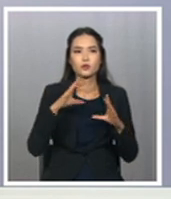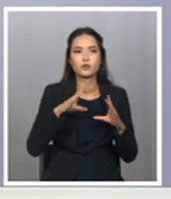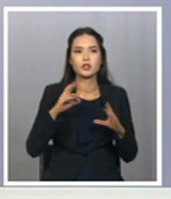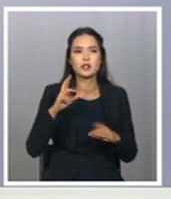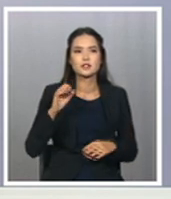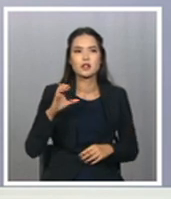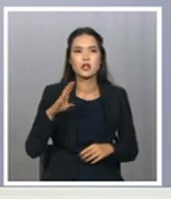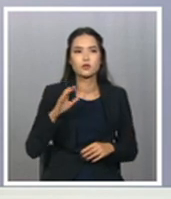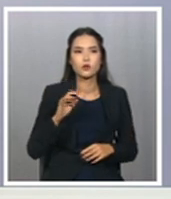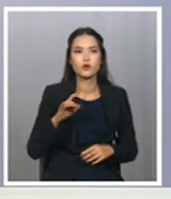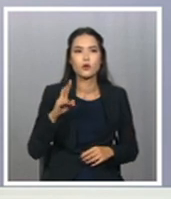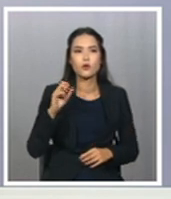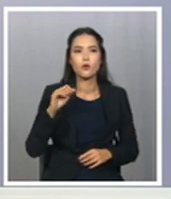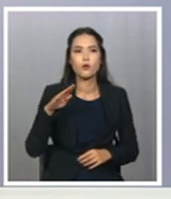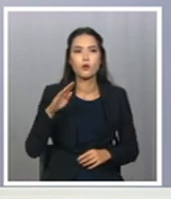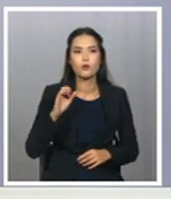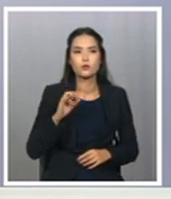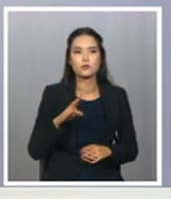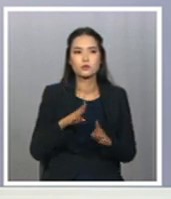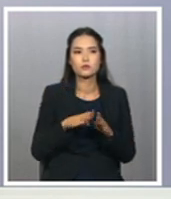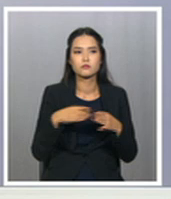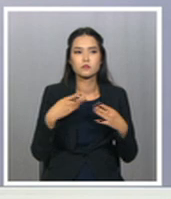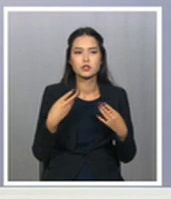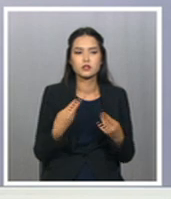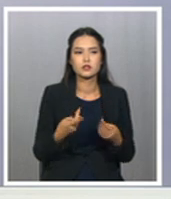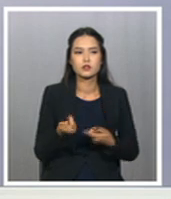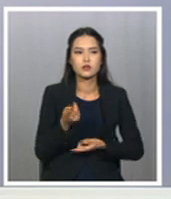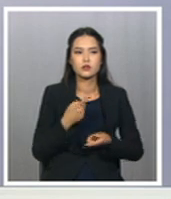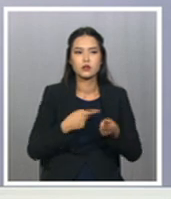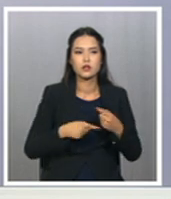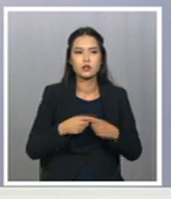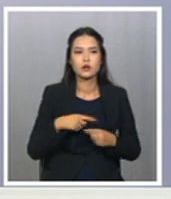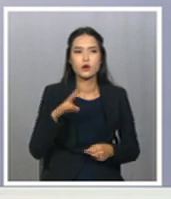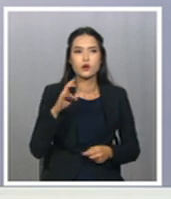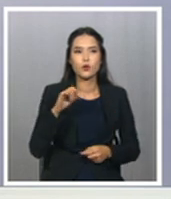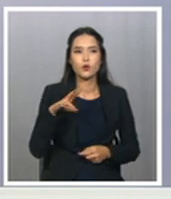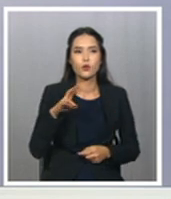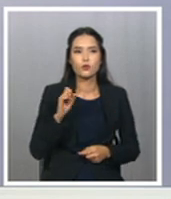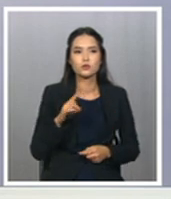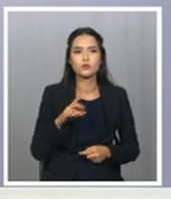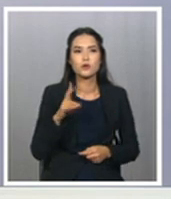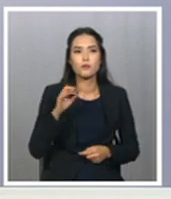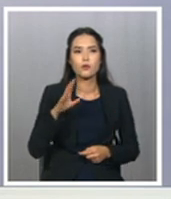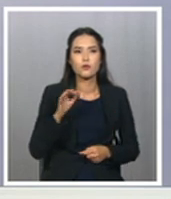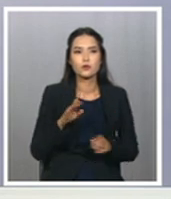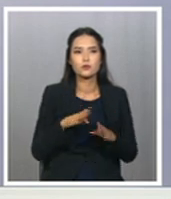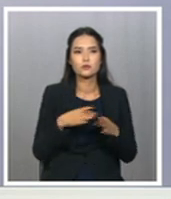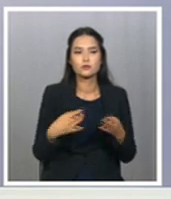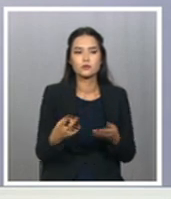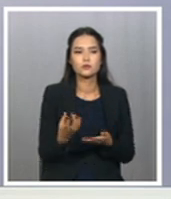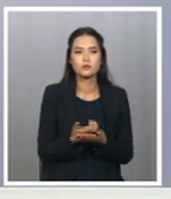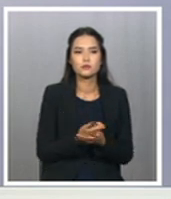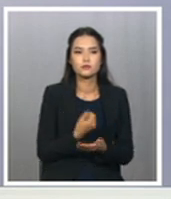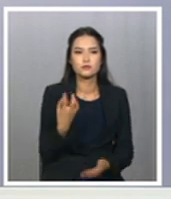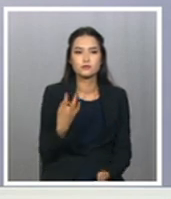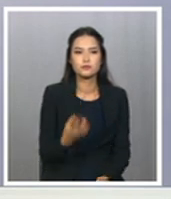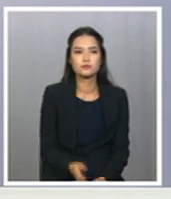дөңгелек сектор конустың бетіне оралған. Конустың бүйір бетінің ауданын табыңыз.